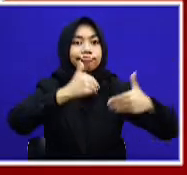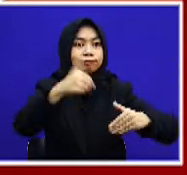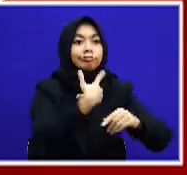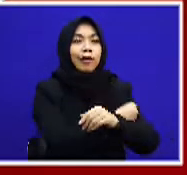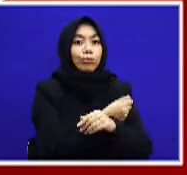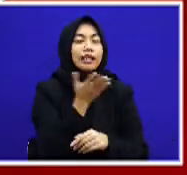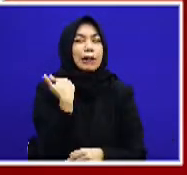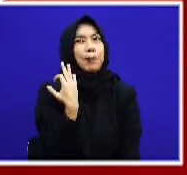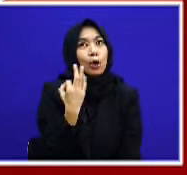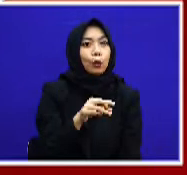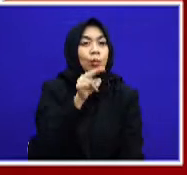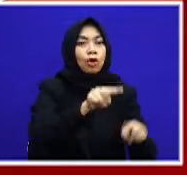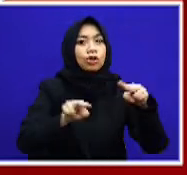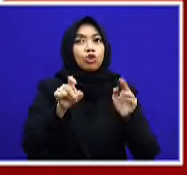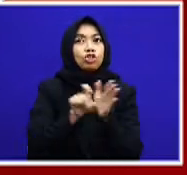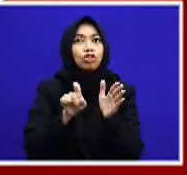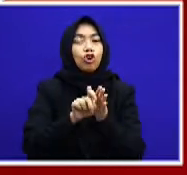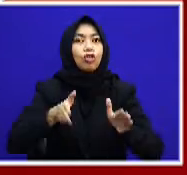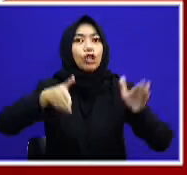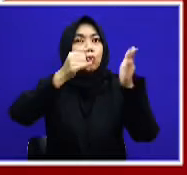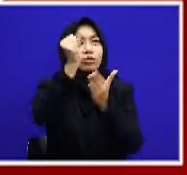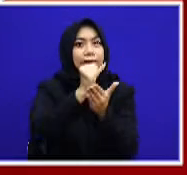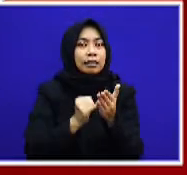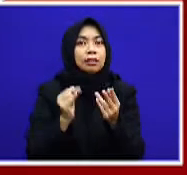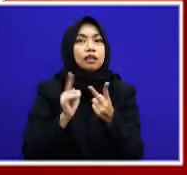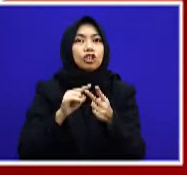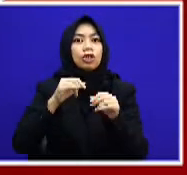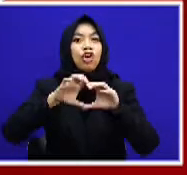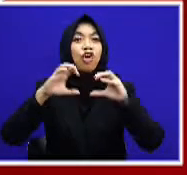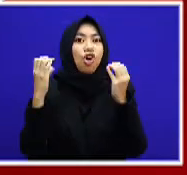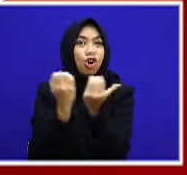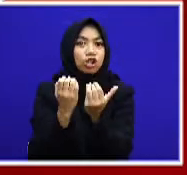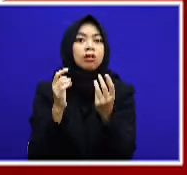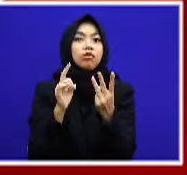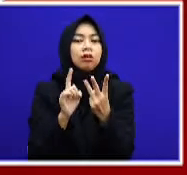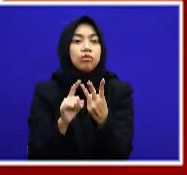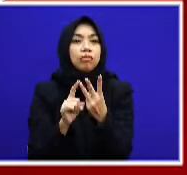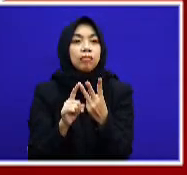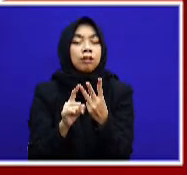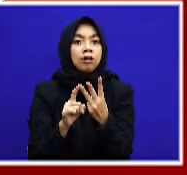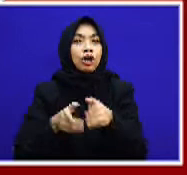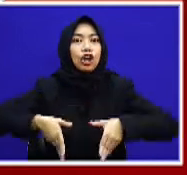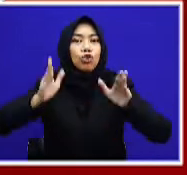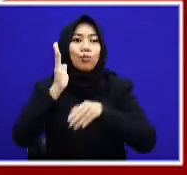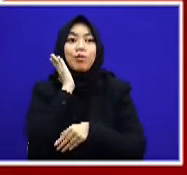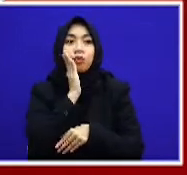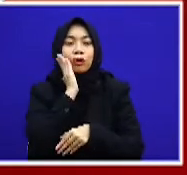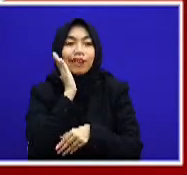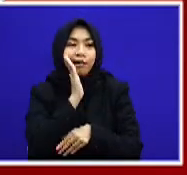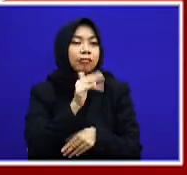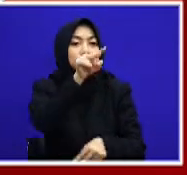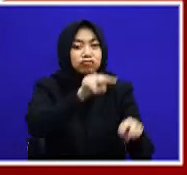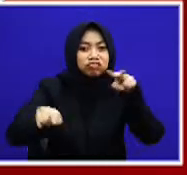memonitor baik di gedung kesenian, di GOR, kemudian di gedung pemuda, semuanya kita